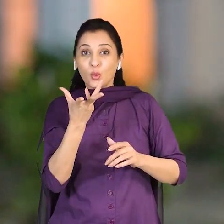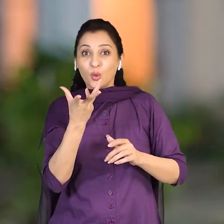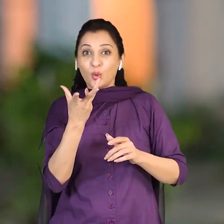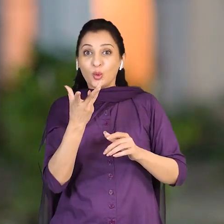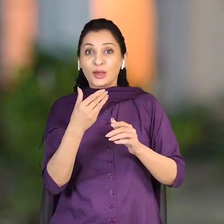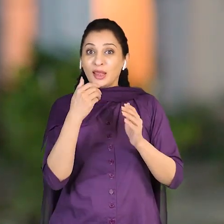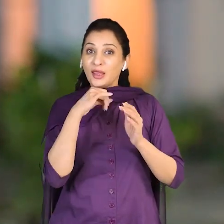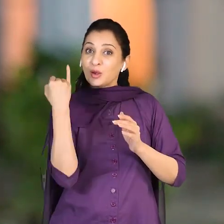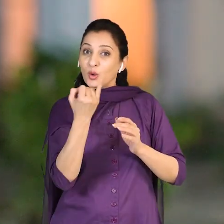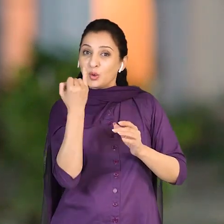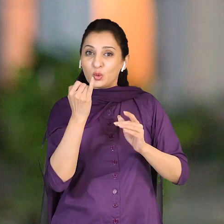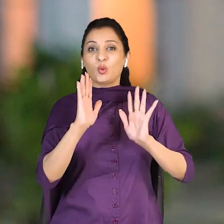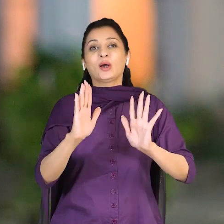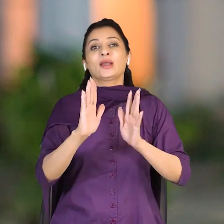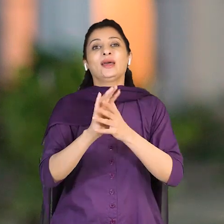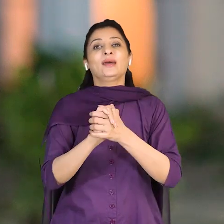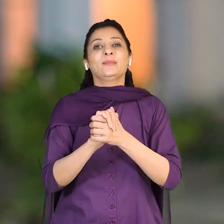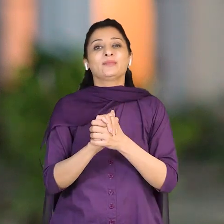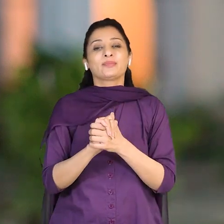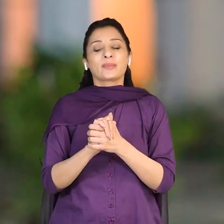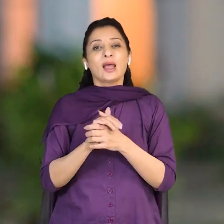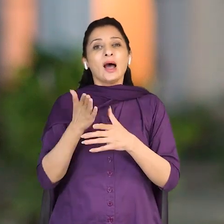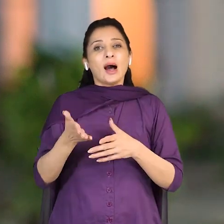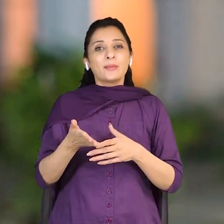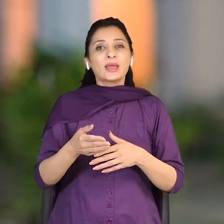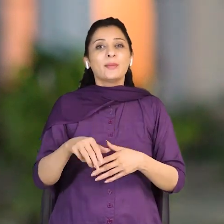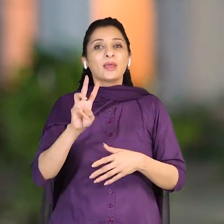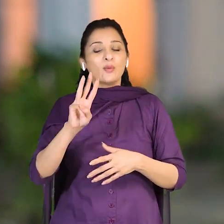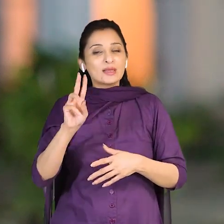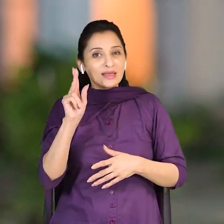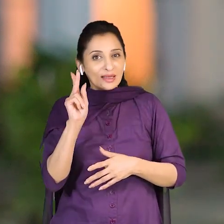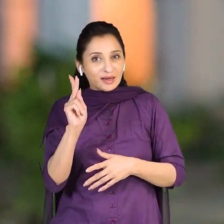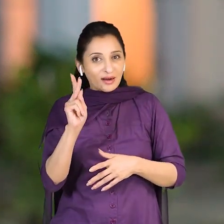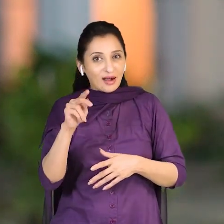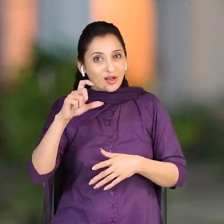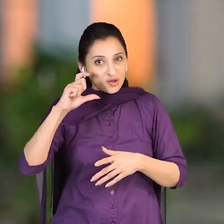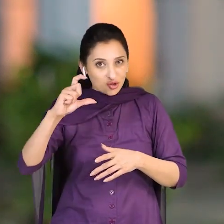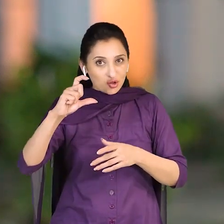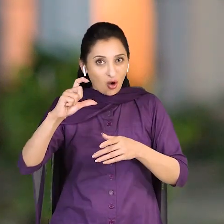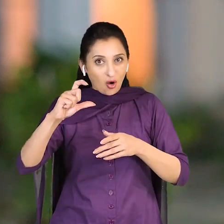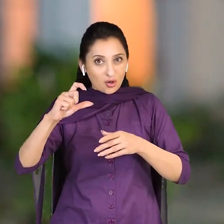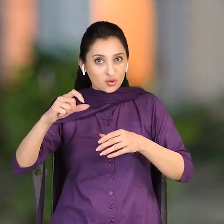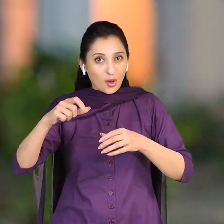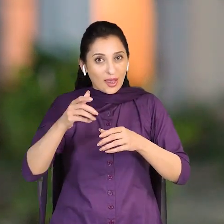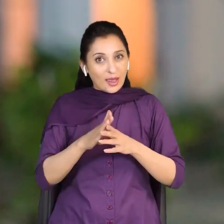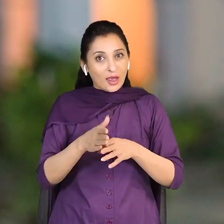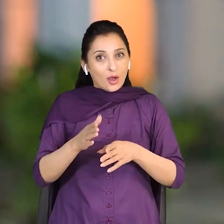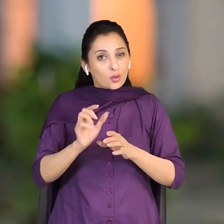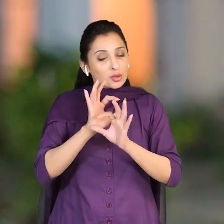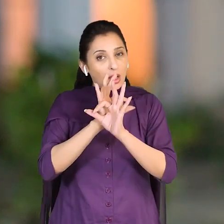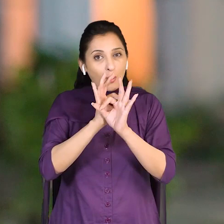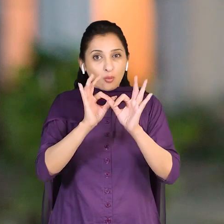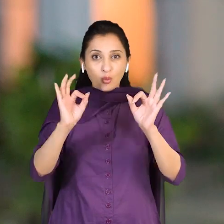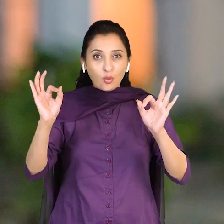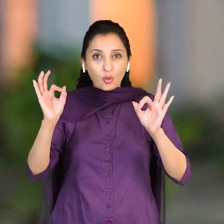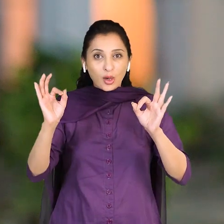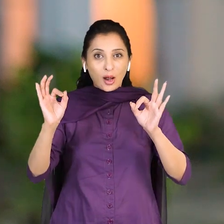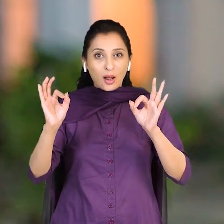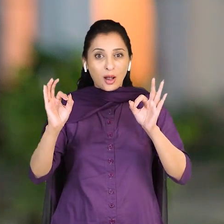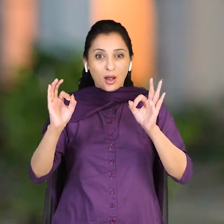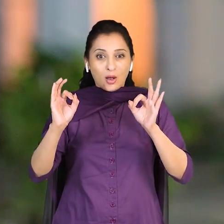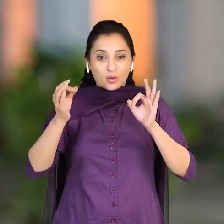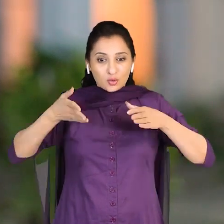रहे हैं। अभी हमने वज़ीर ख़ान चौक जो है उसका पूरा जो कोर्टयार्ड है उसको हमने